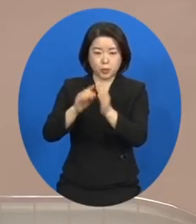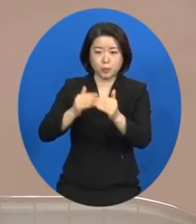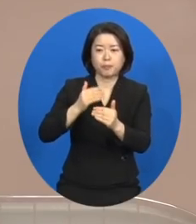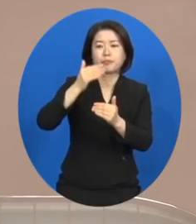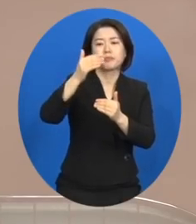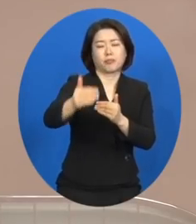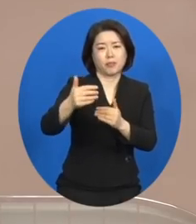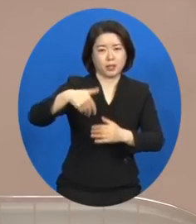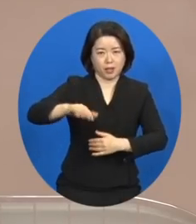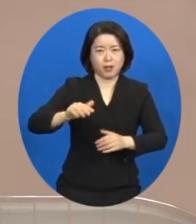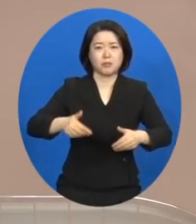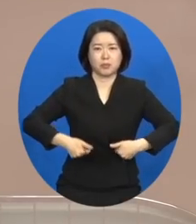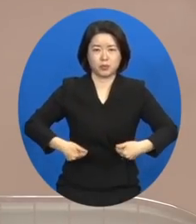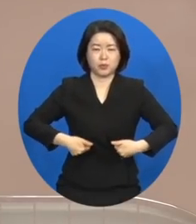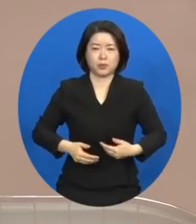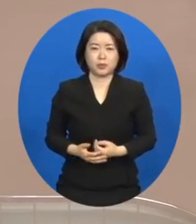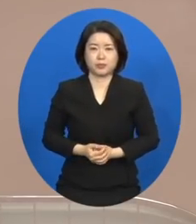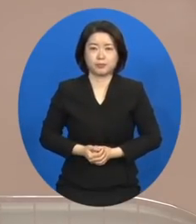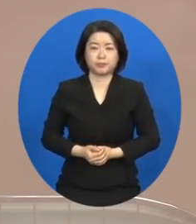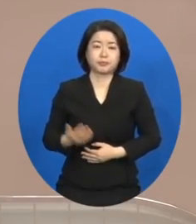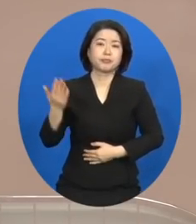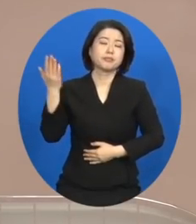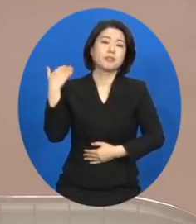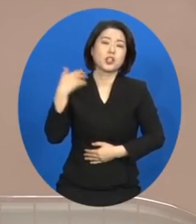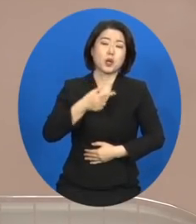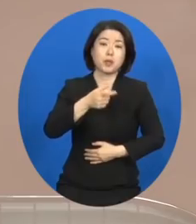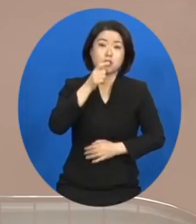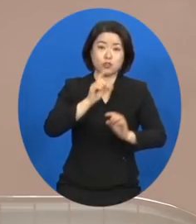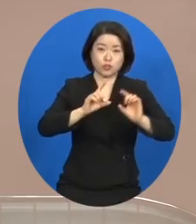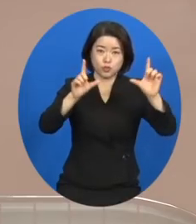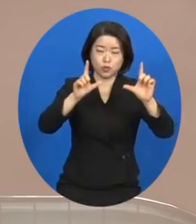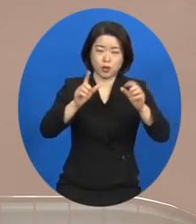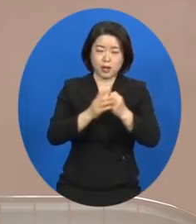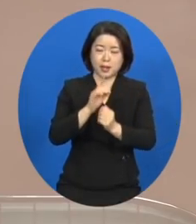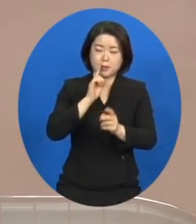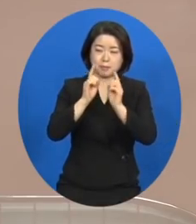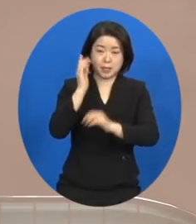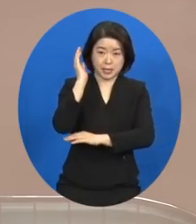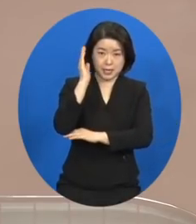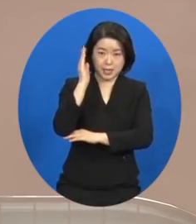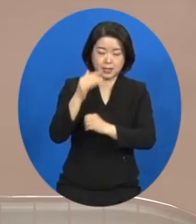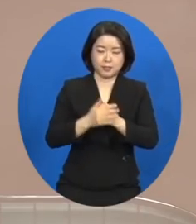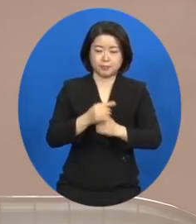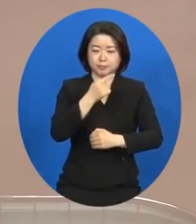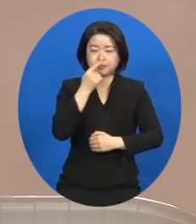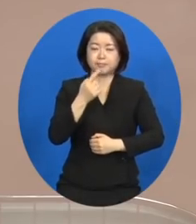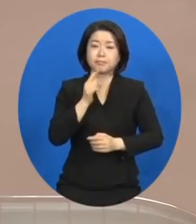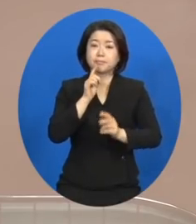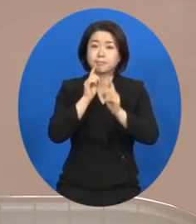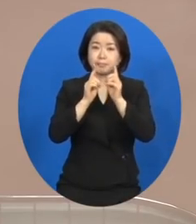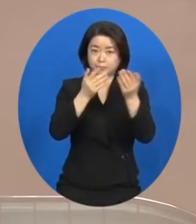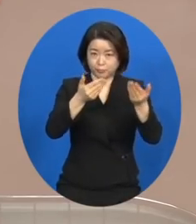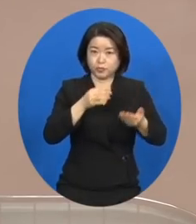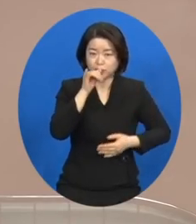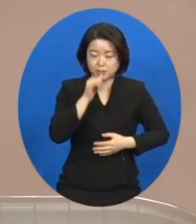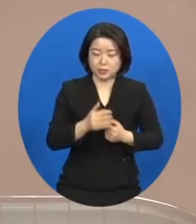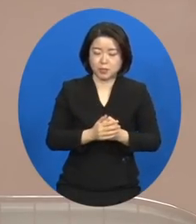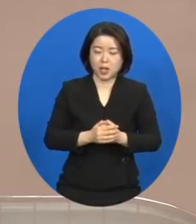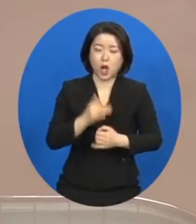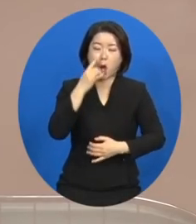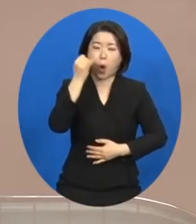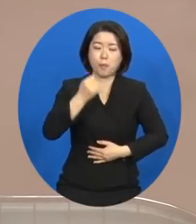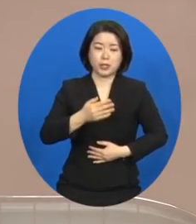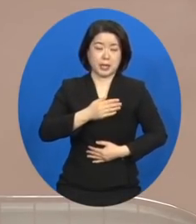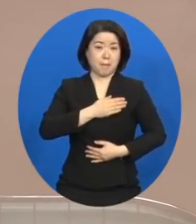거예요. 지난 수요일에 말씀을 전해주신 임동현 목사님 간증을 해주셨어요. 어머님이 폐암에 걸리신 거예요. 예전에